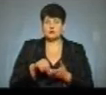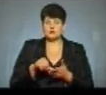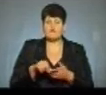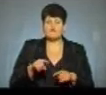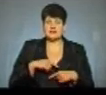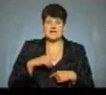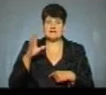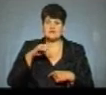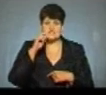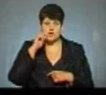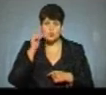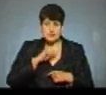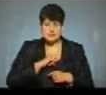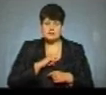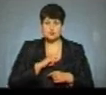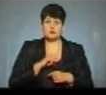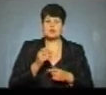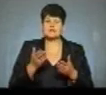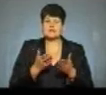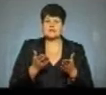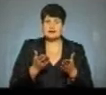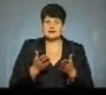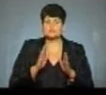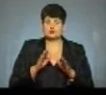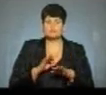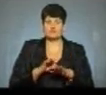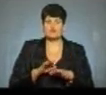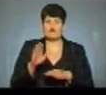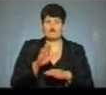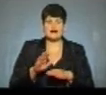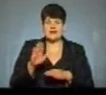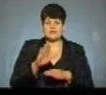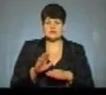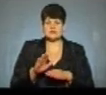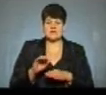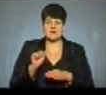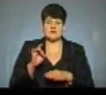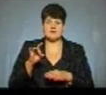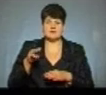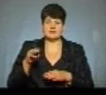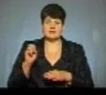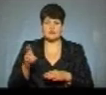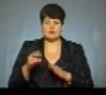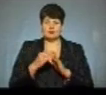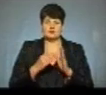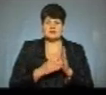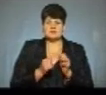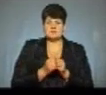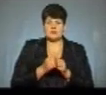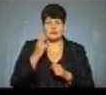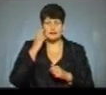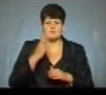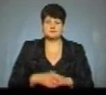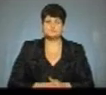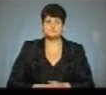фіналі всеукраїнському, який, як правило, проводиться в вересні місяці в Артеку, Пущі Водиці під Києвом.